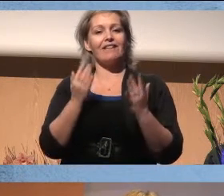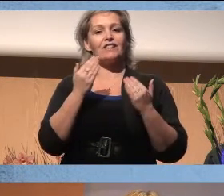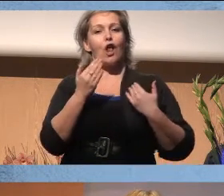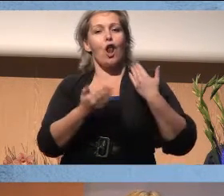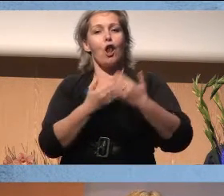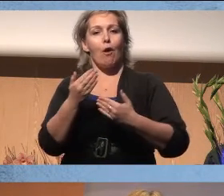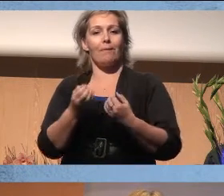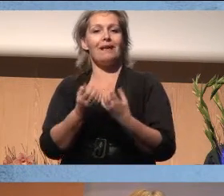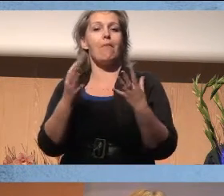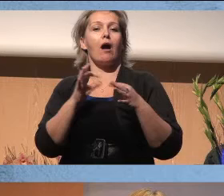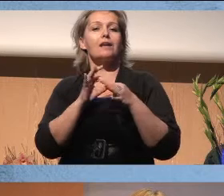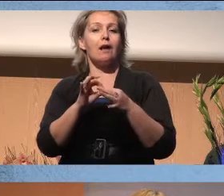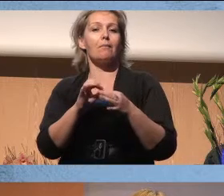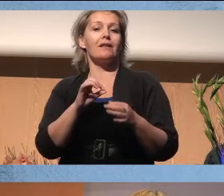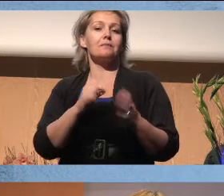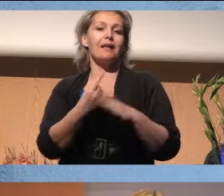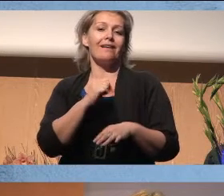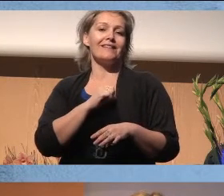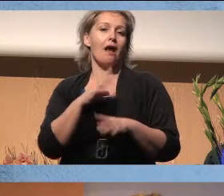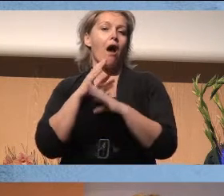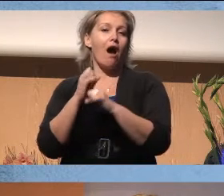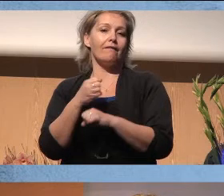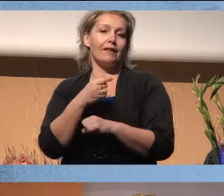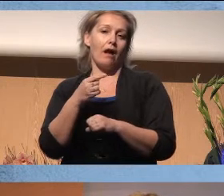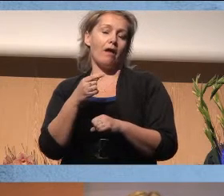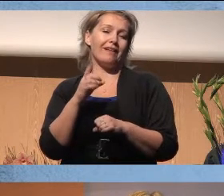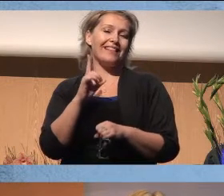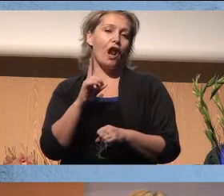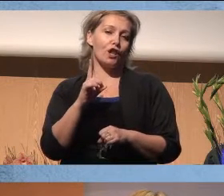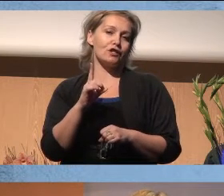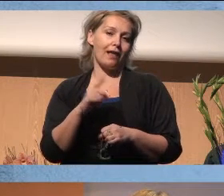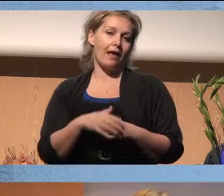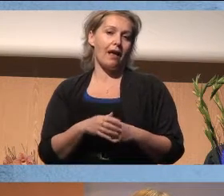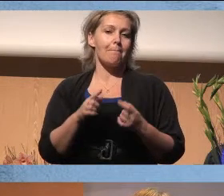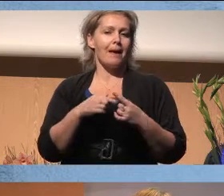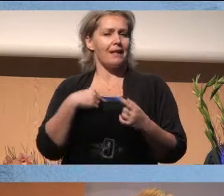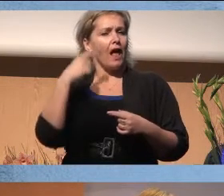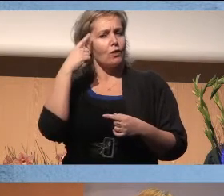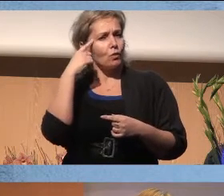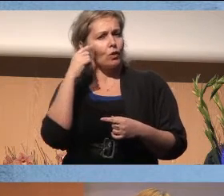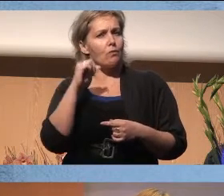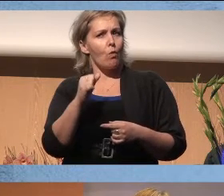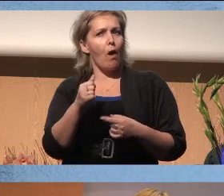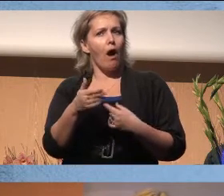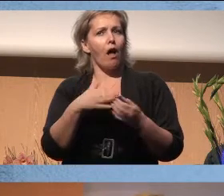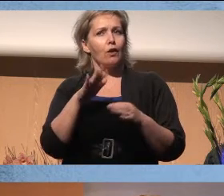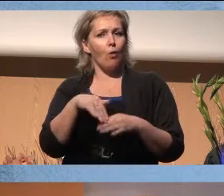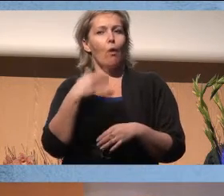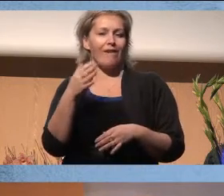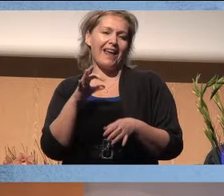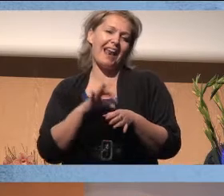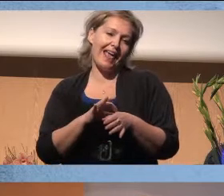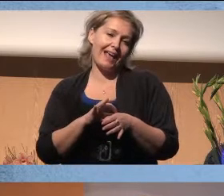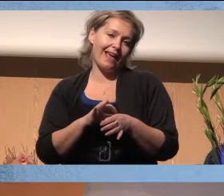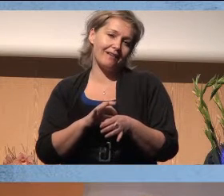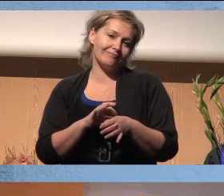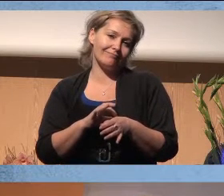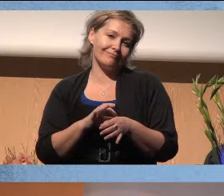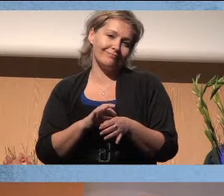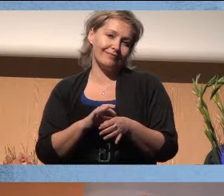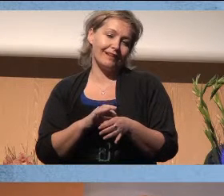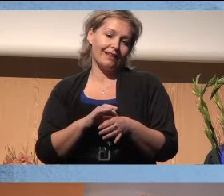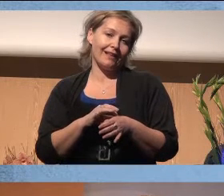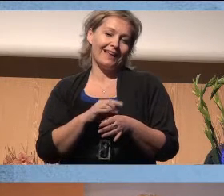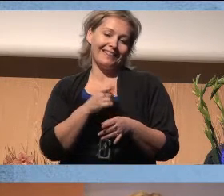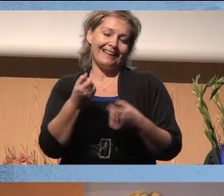I mange sammenhenger, særlig hvis man blir avhengig av dialyse. Men jeg tror det må handle om å være lege.